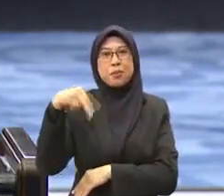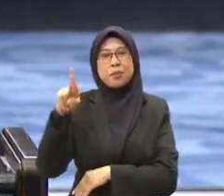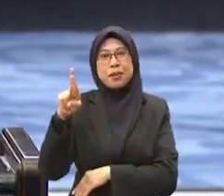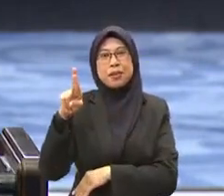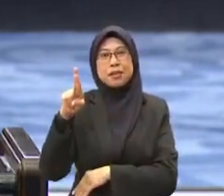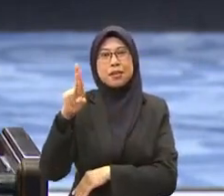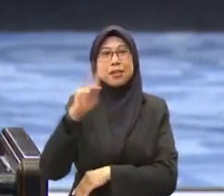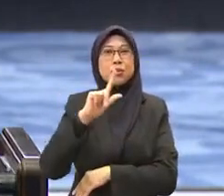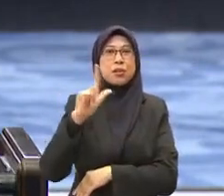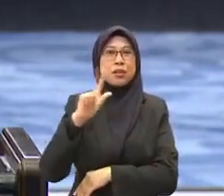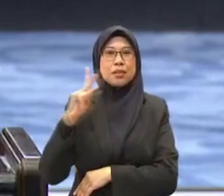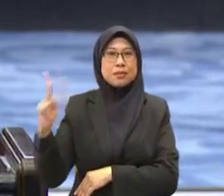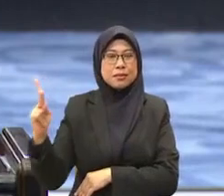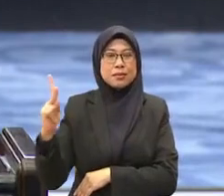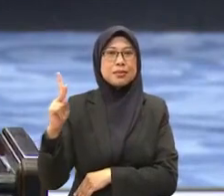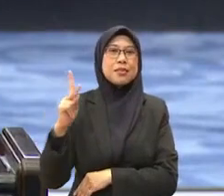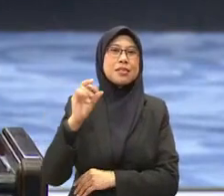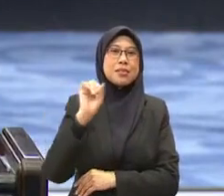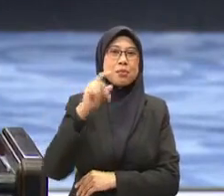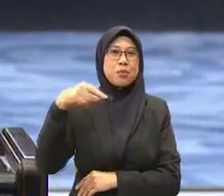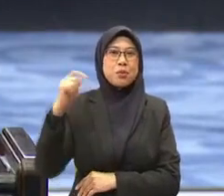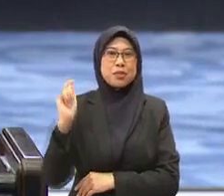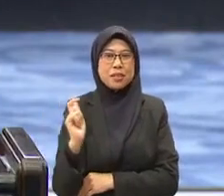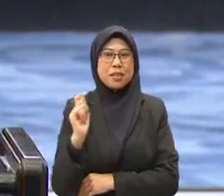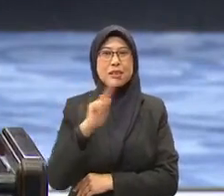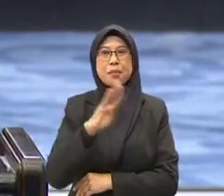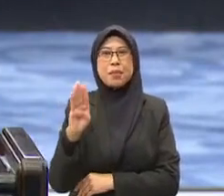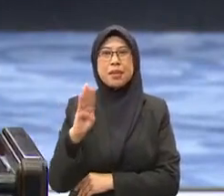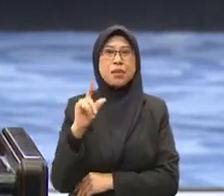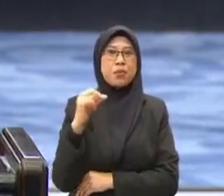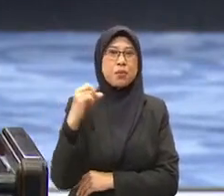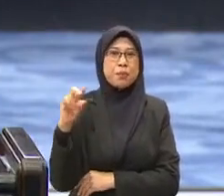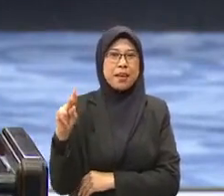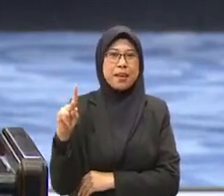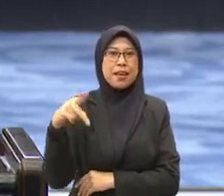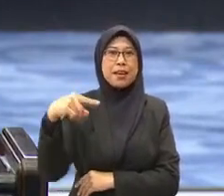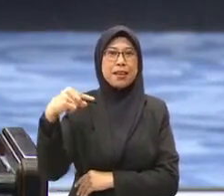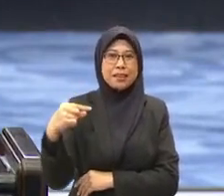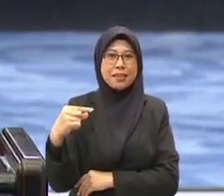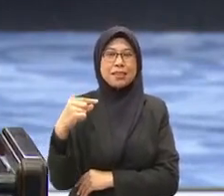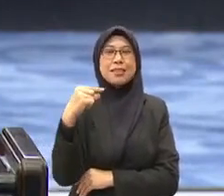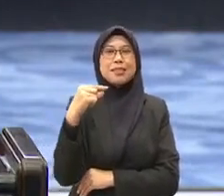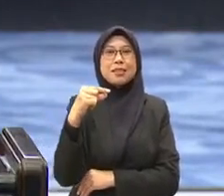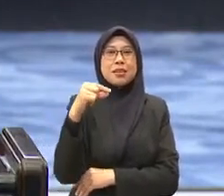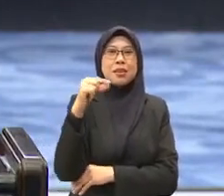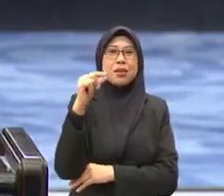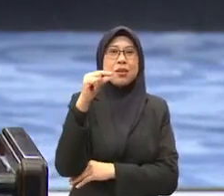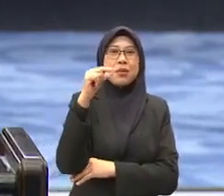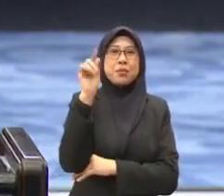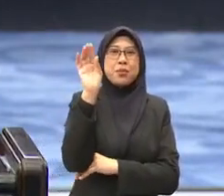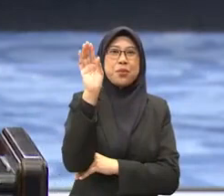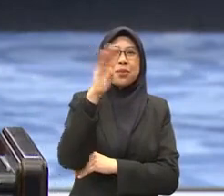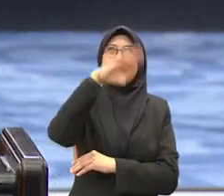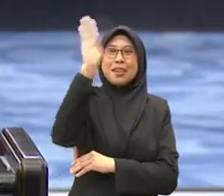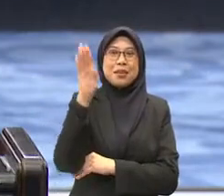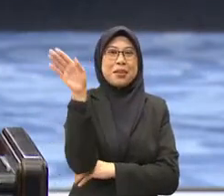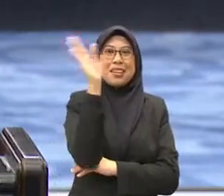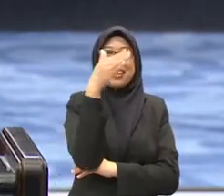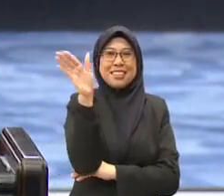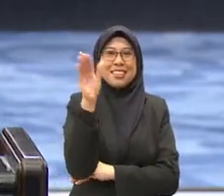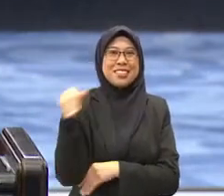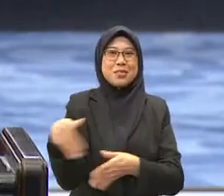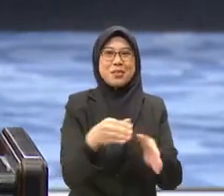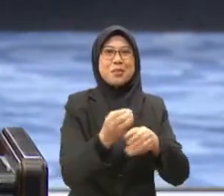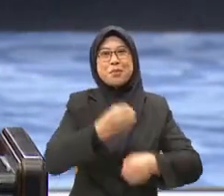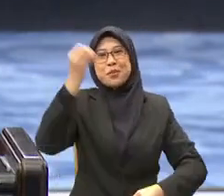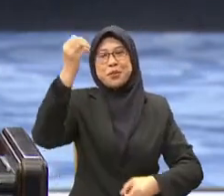Kuala kerai jelon tenggaraputih kota Bu gopeng kepung jelebu Bukit bendera batang sandung Sungai Bul